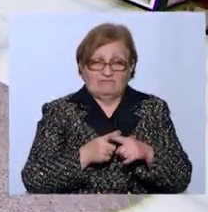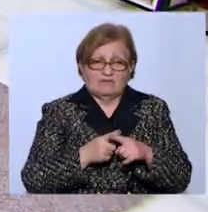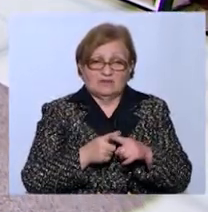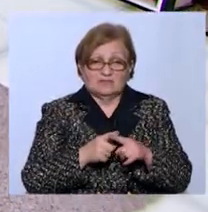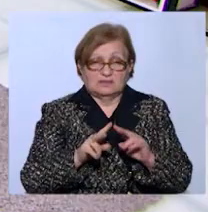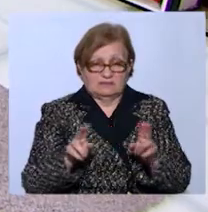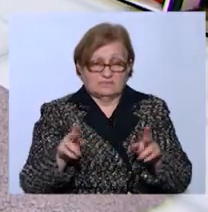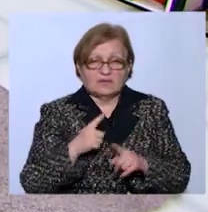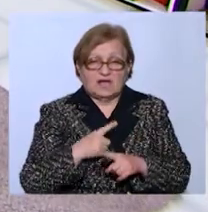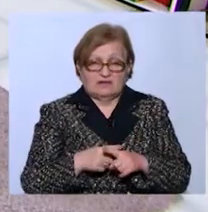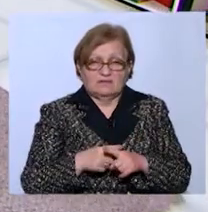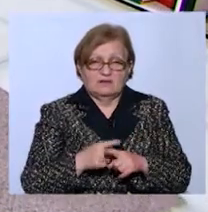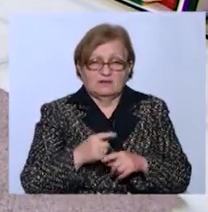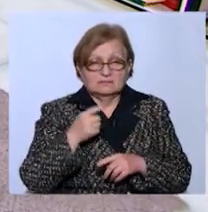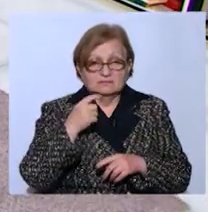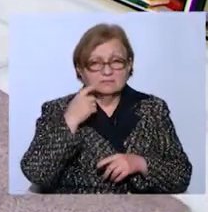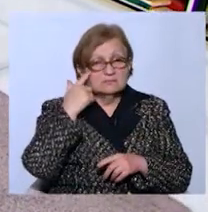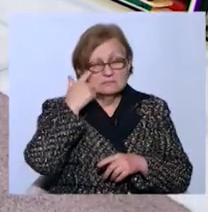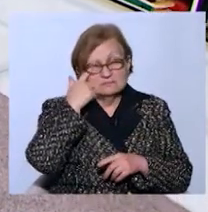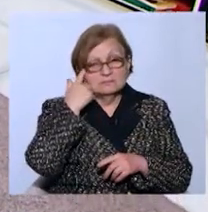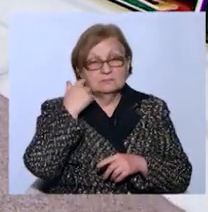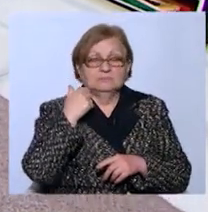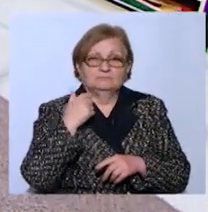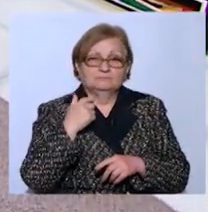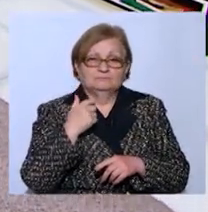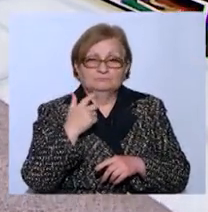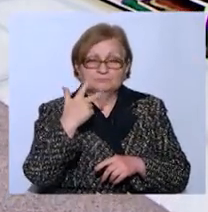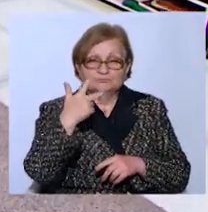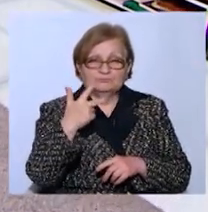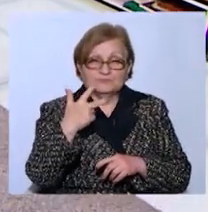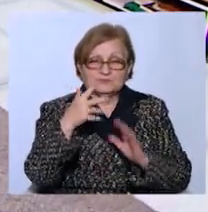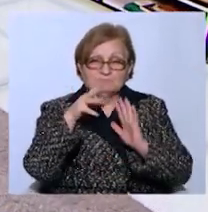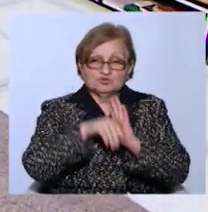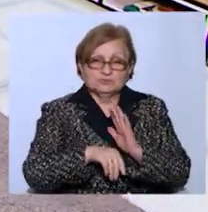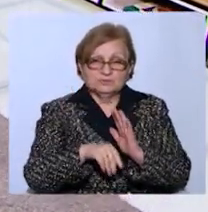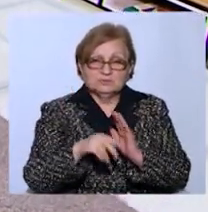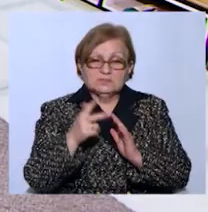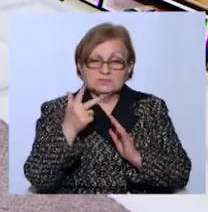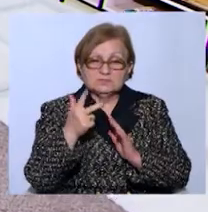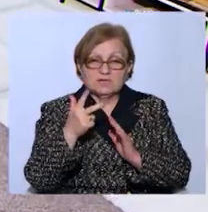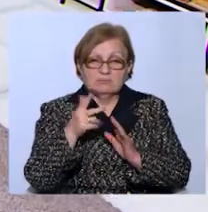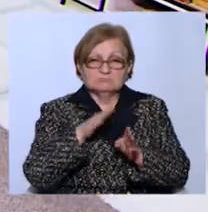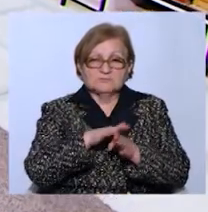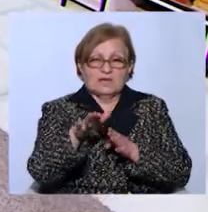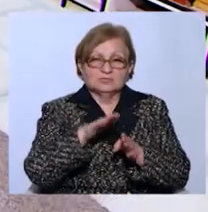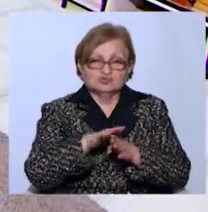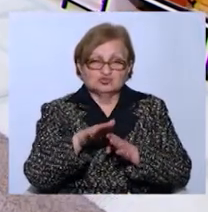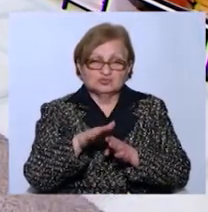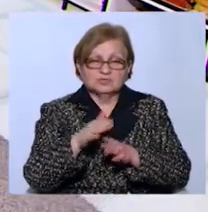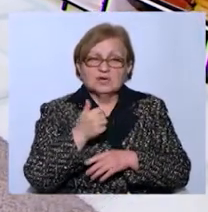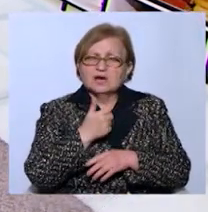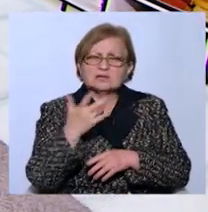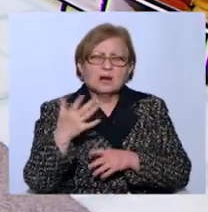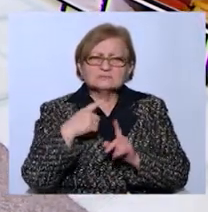ნახევარი. აი ასე დავსვამ ახლა მე ამ კითხვას. 3-ში, ანუ 3-თელში რამდენი